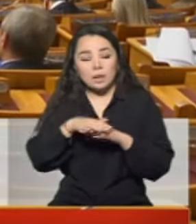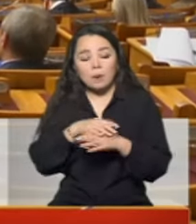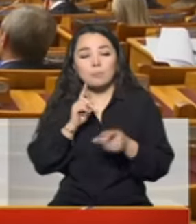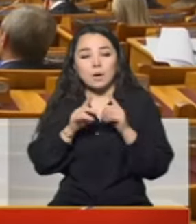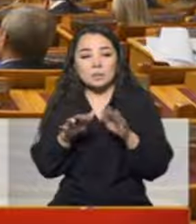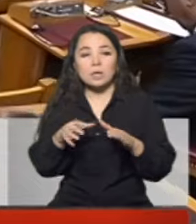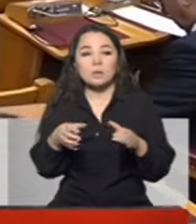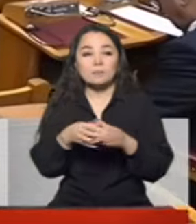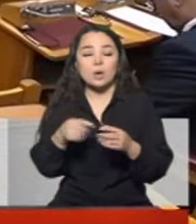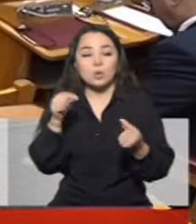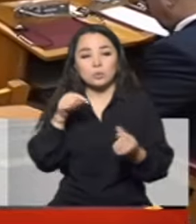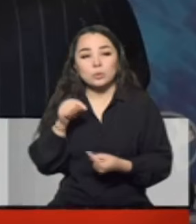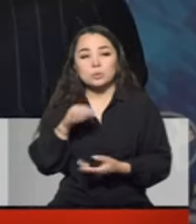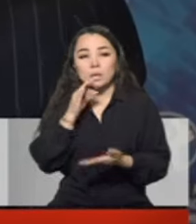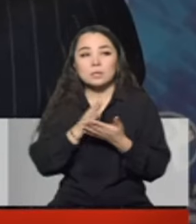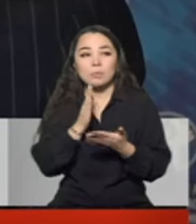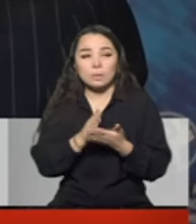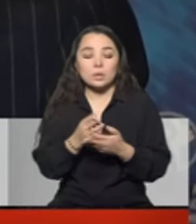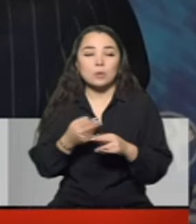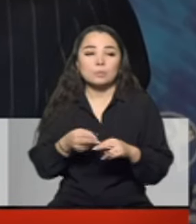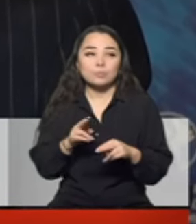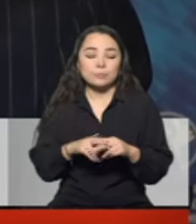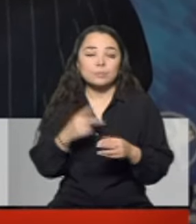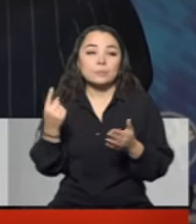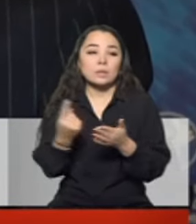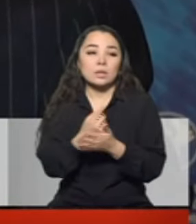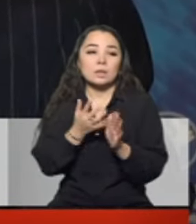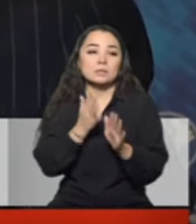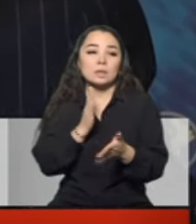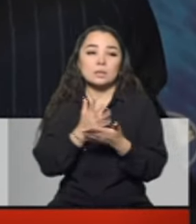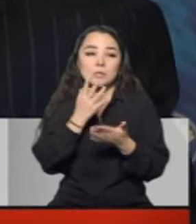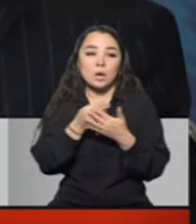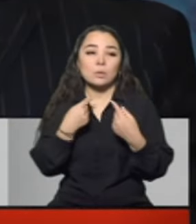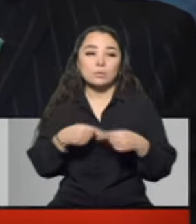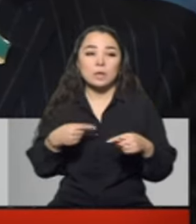ассамблеясының үйлестірушісі болды. Бұл енді әрине бірінші кезекте түрлі мынау